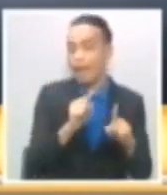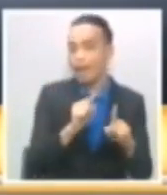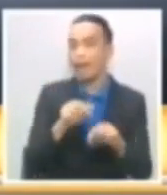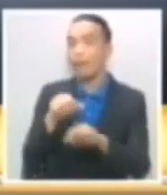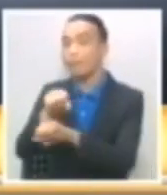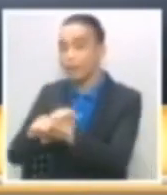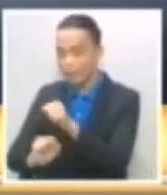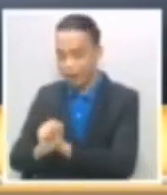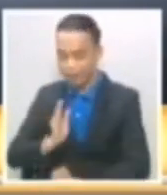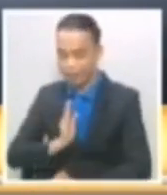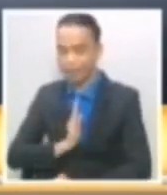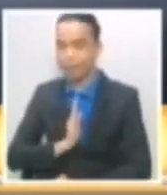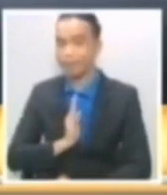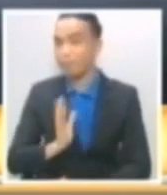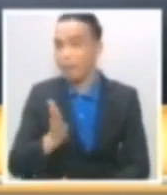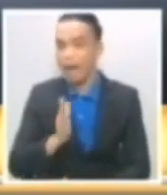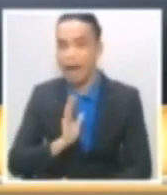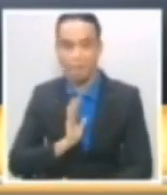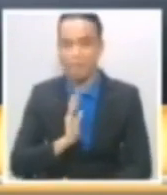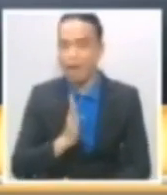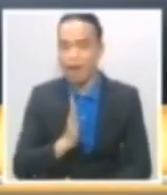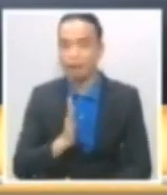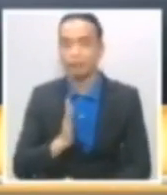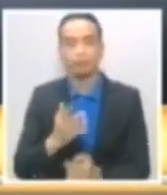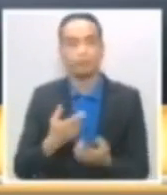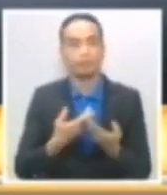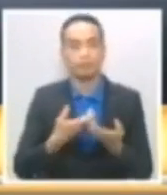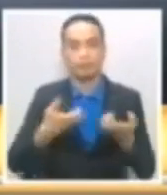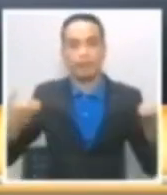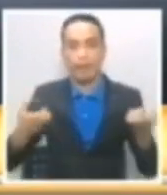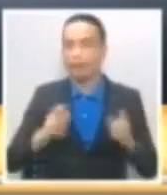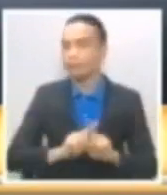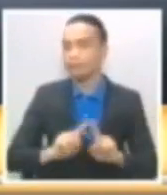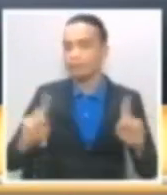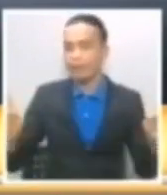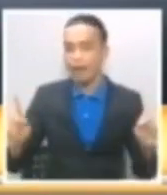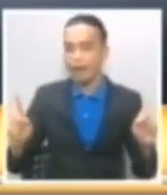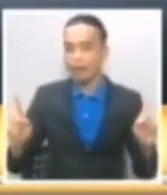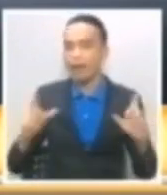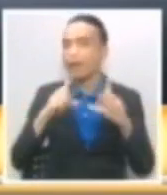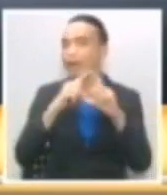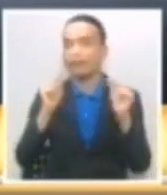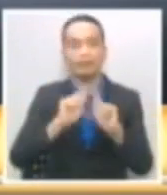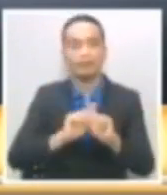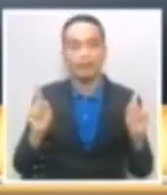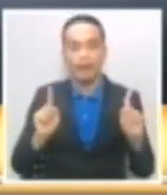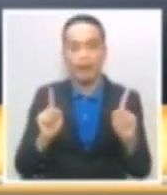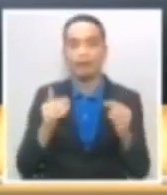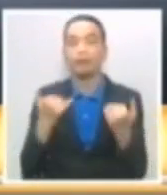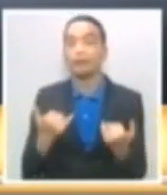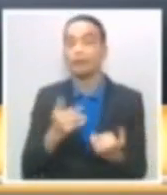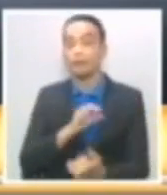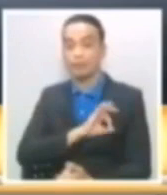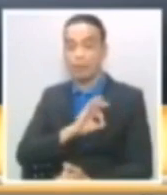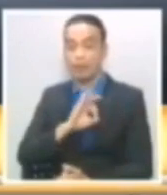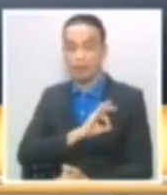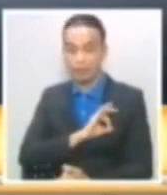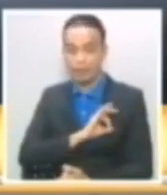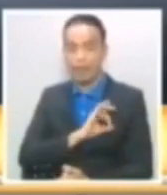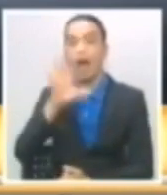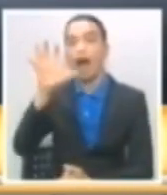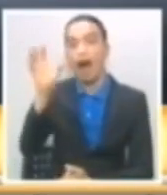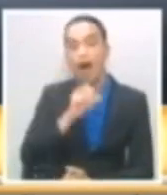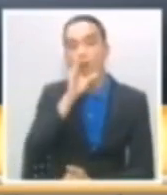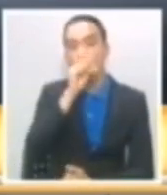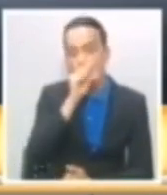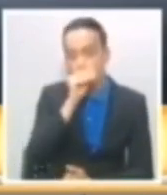องว่ามันคนละเรื่องกันครับฉะนั้นการที่สมาชิกบางท่านนำเหตุการณ์นะครับที่เกิดขึ้นแล้วก็นำไปสู่